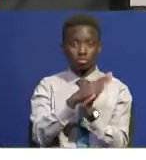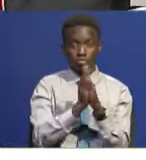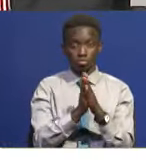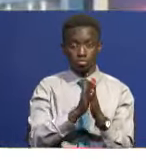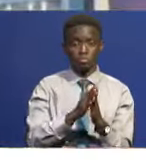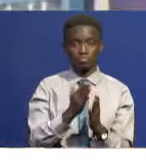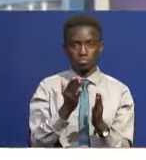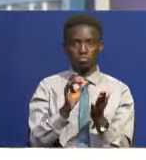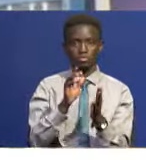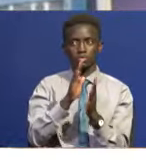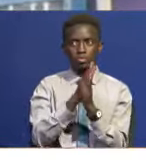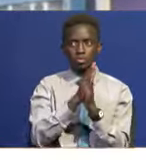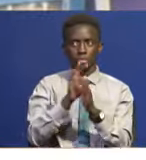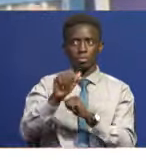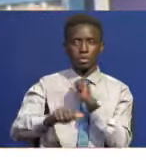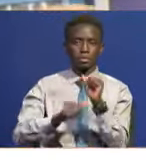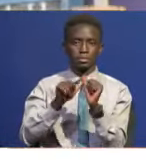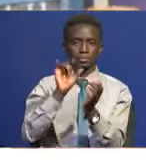Senate.